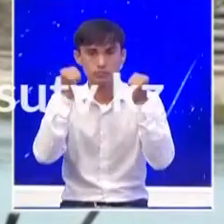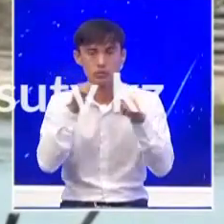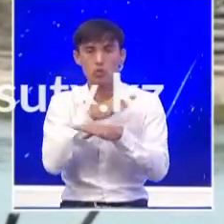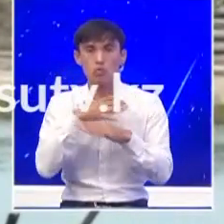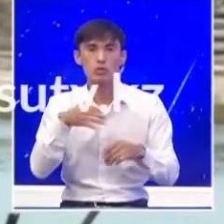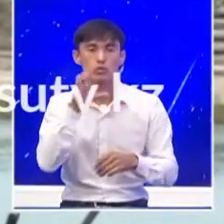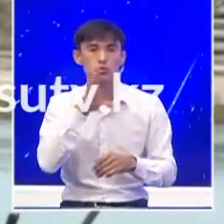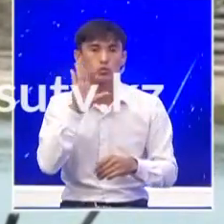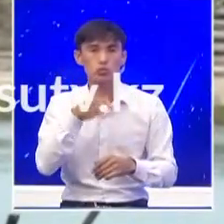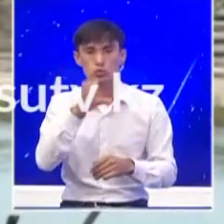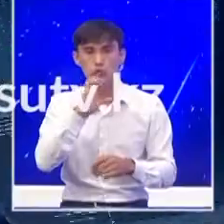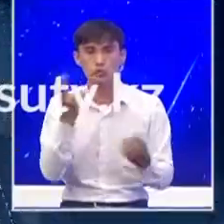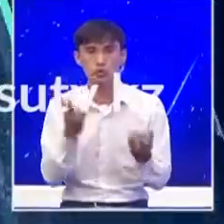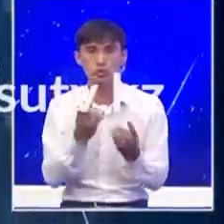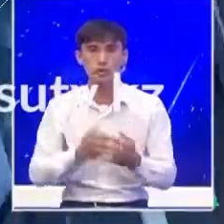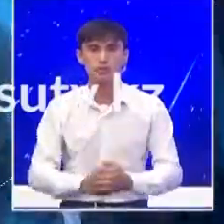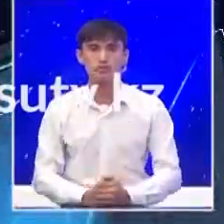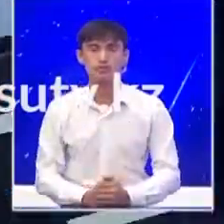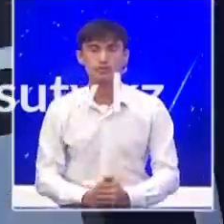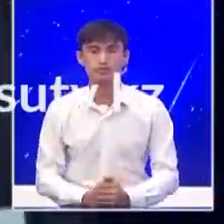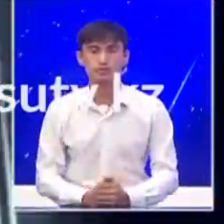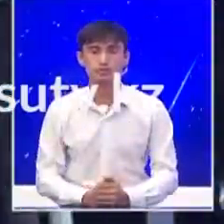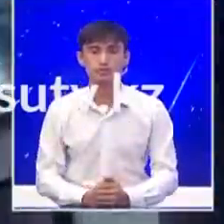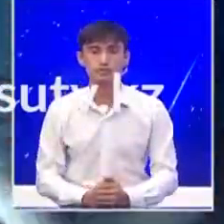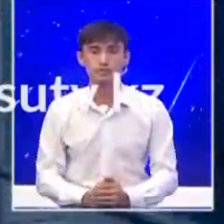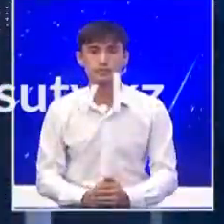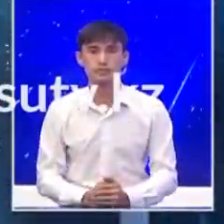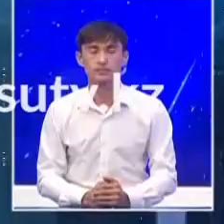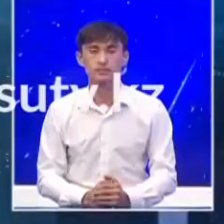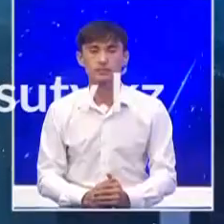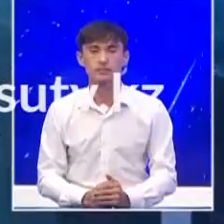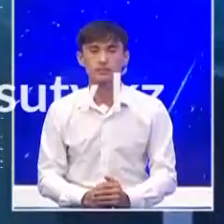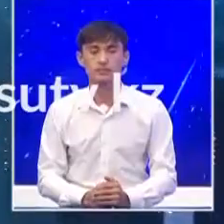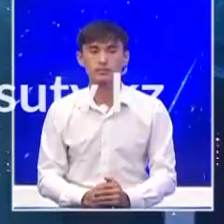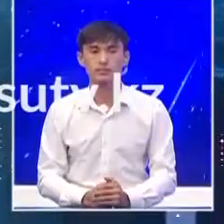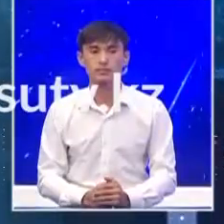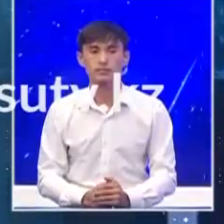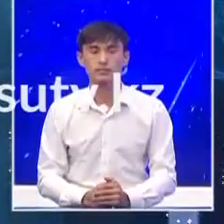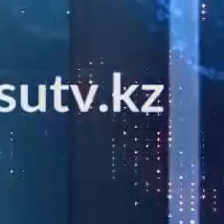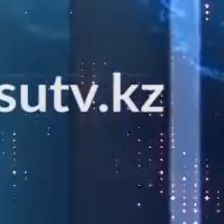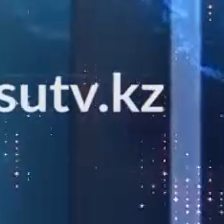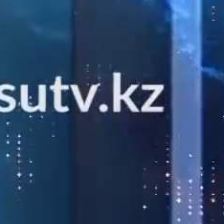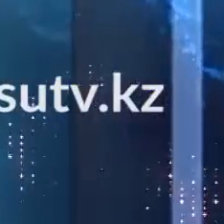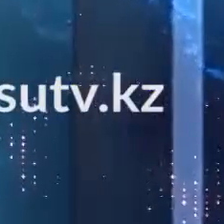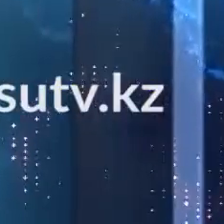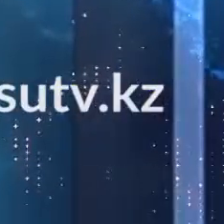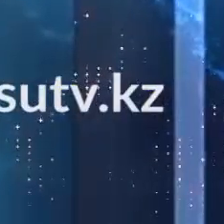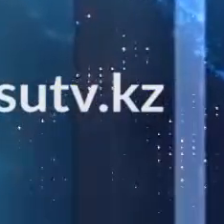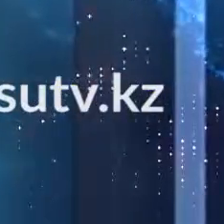су ішу қажет екенін ескертеді. Елдана Сәрсенбаева, Майди Байбосынов, Жетісу телеарнасы, Талдықорған.